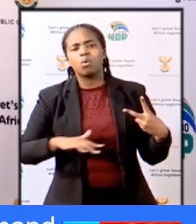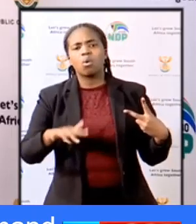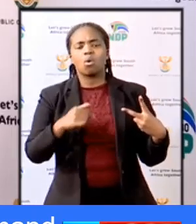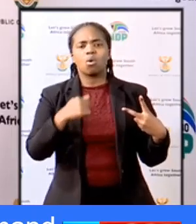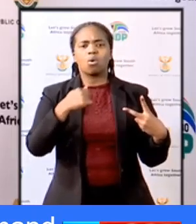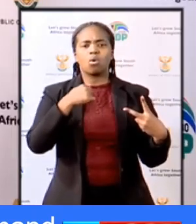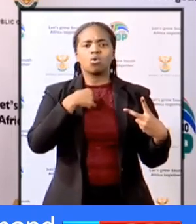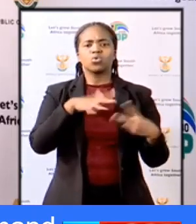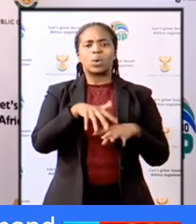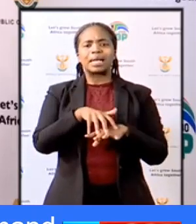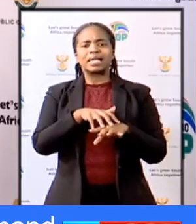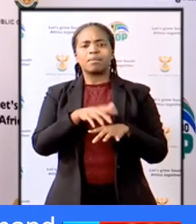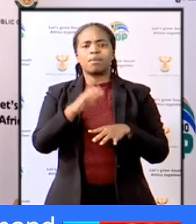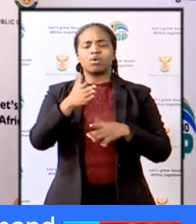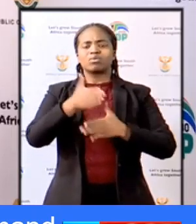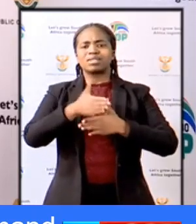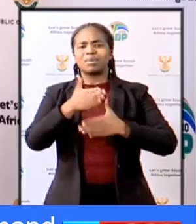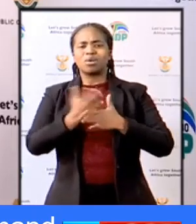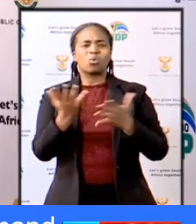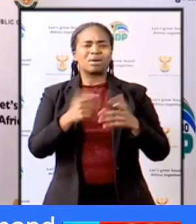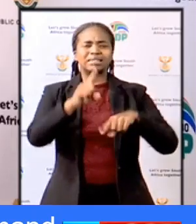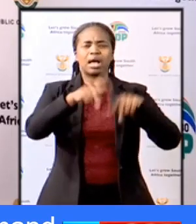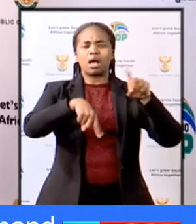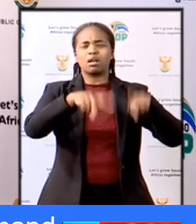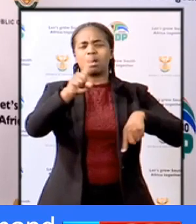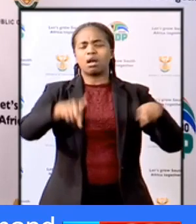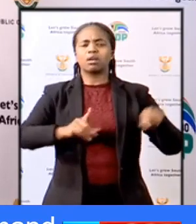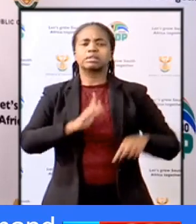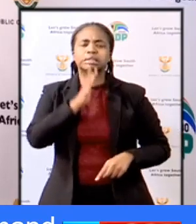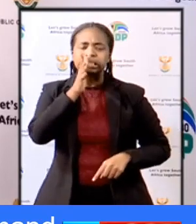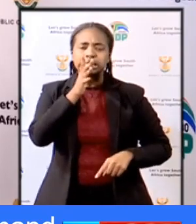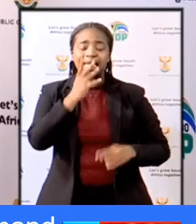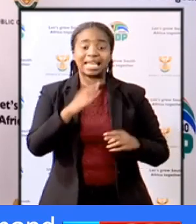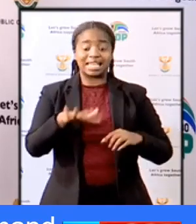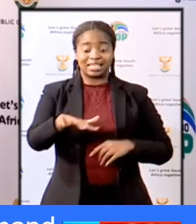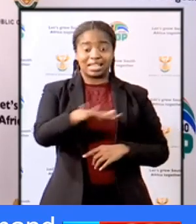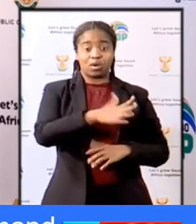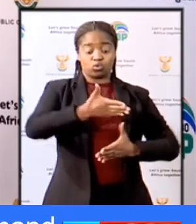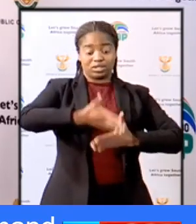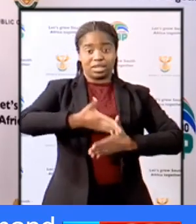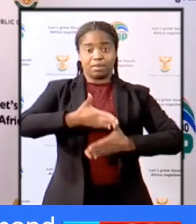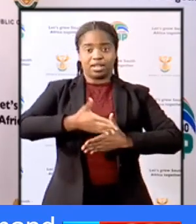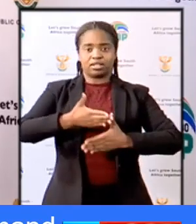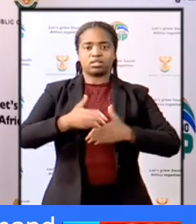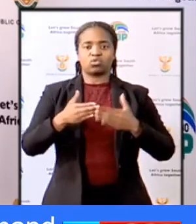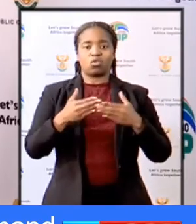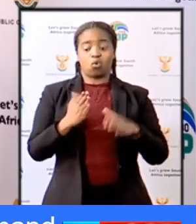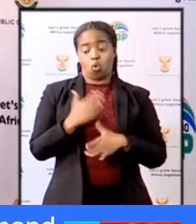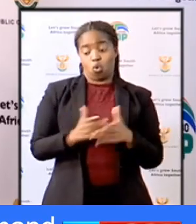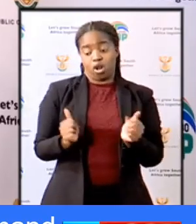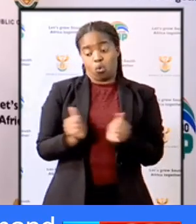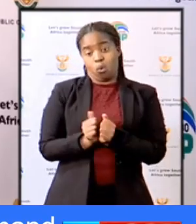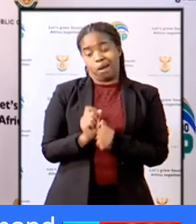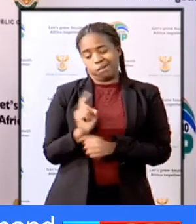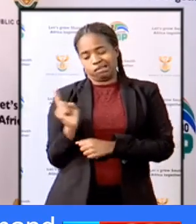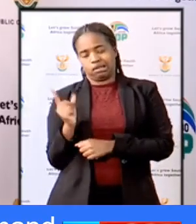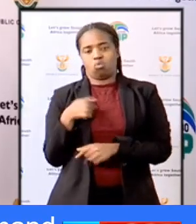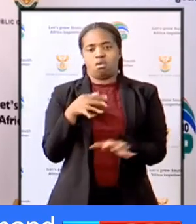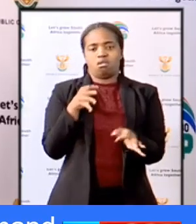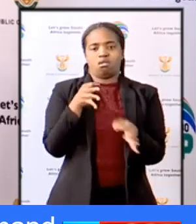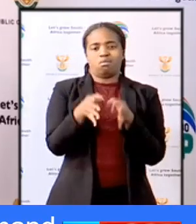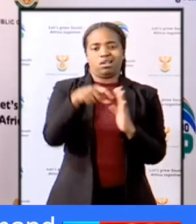zezimbiwa ziyavulwa, indawo eziningi zokusebenza uzakwethu uzokhuluma ngazo